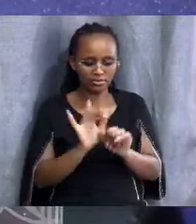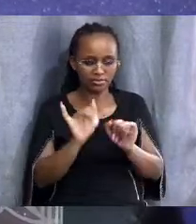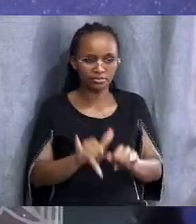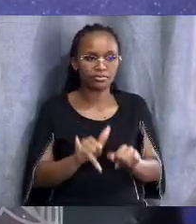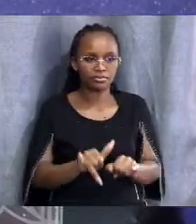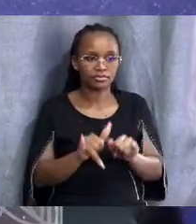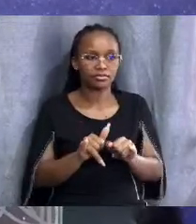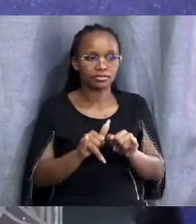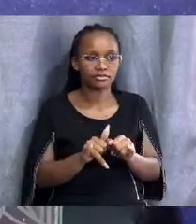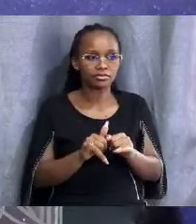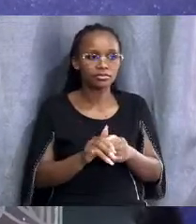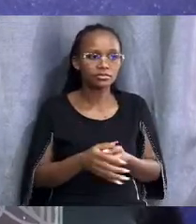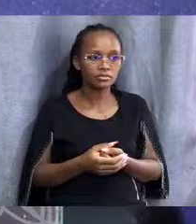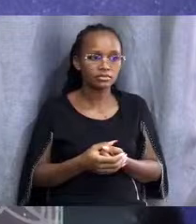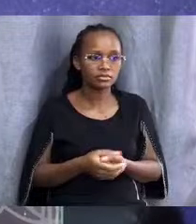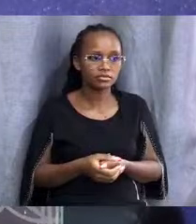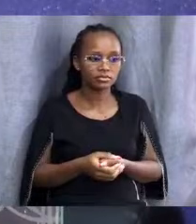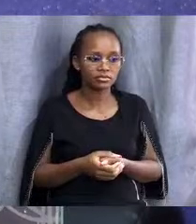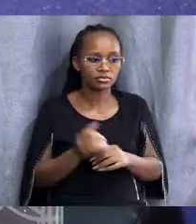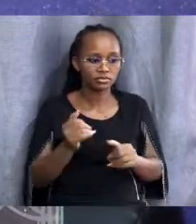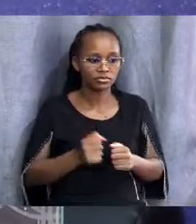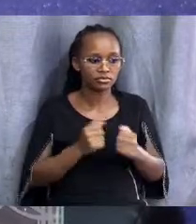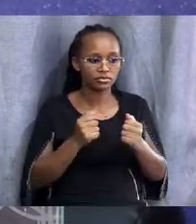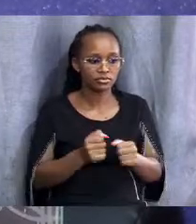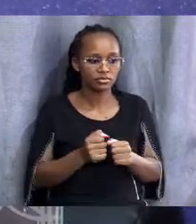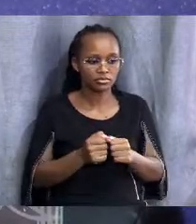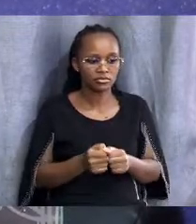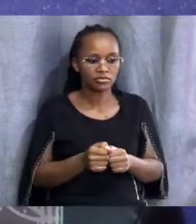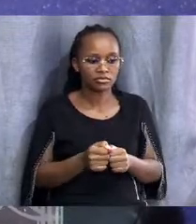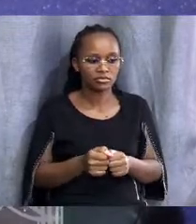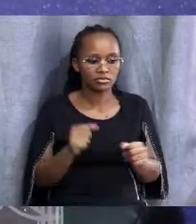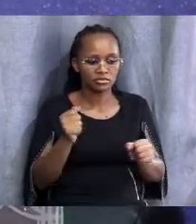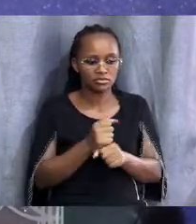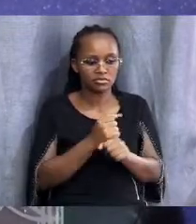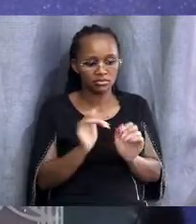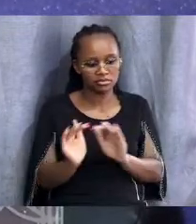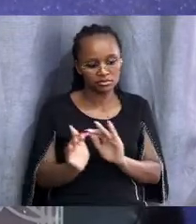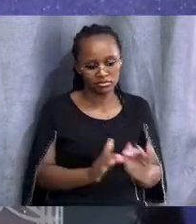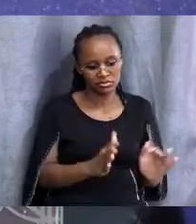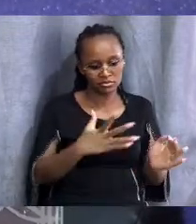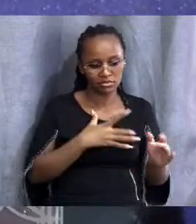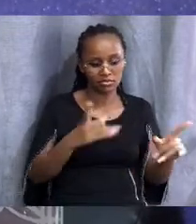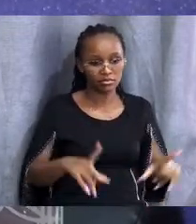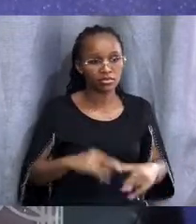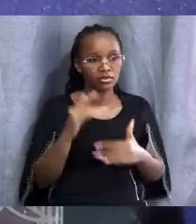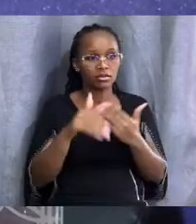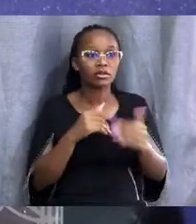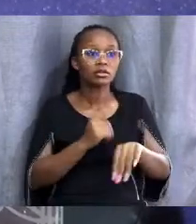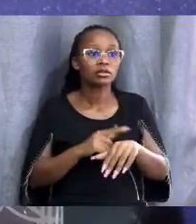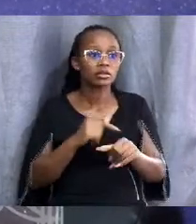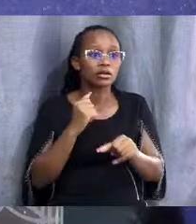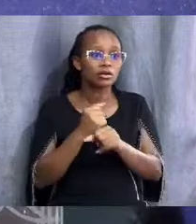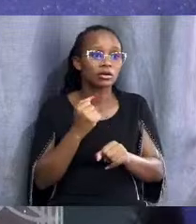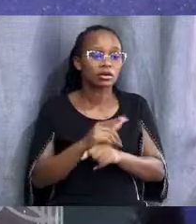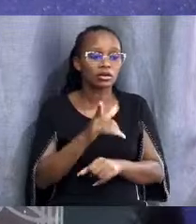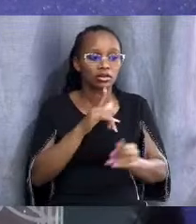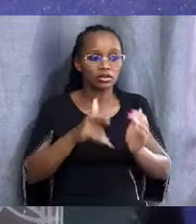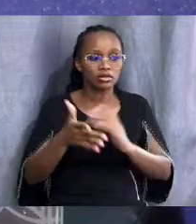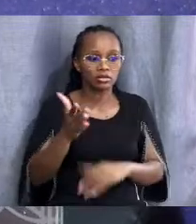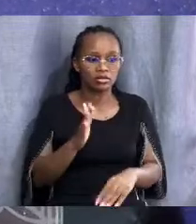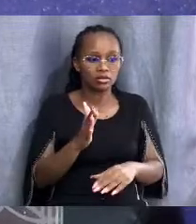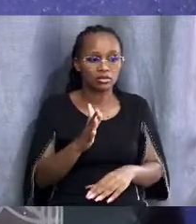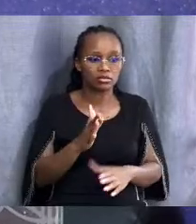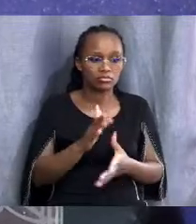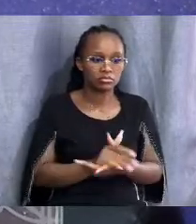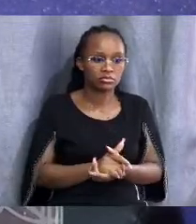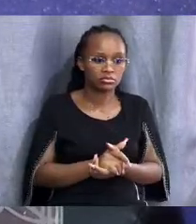ikaragai mweru metie, mutego githegeka. Na muture higo sio the muru tagawira wa mwadhani